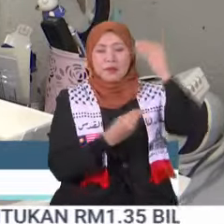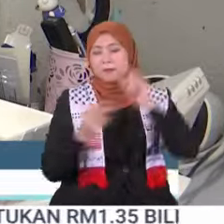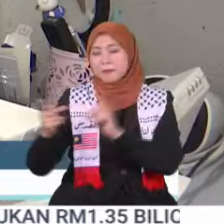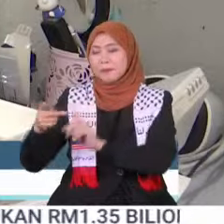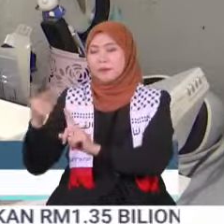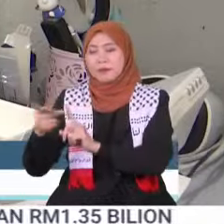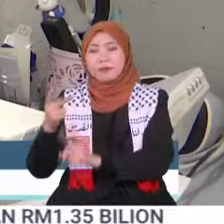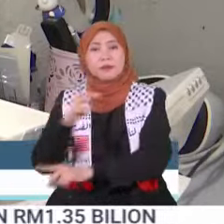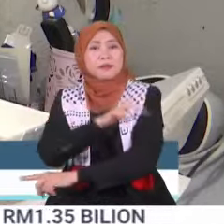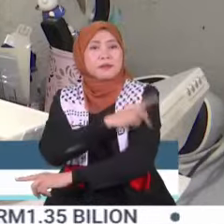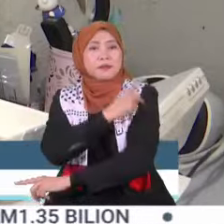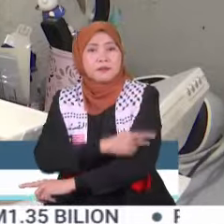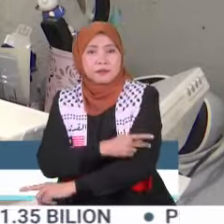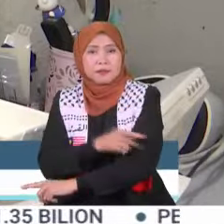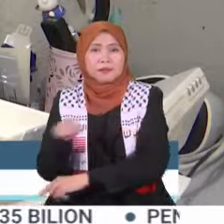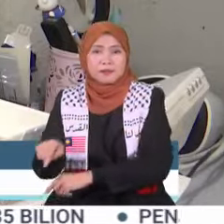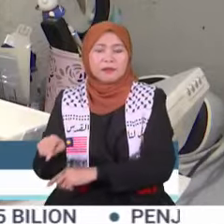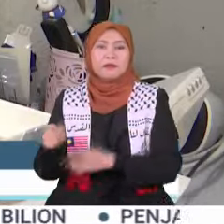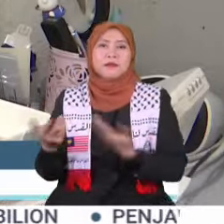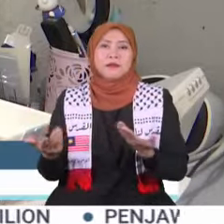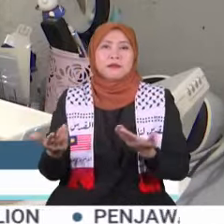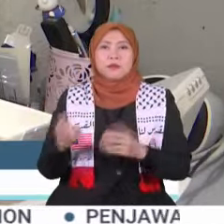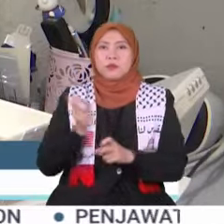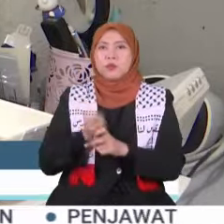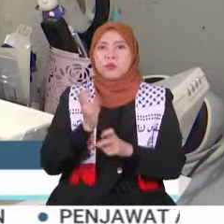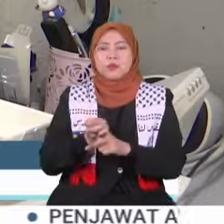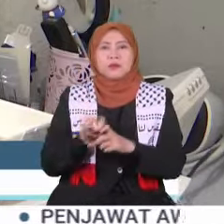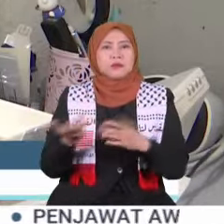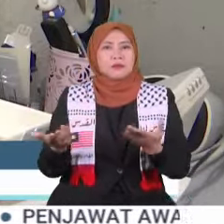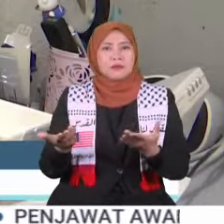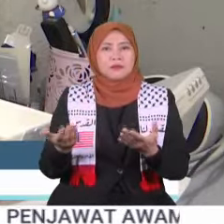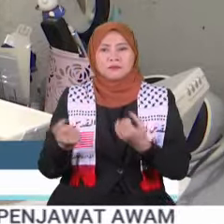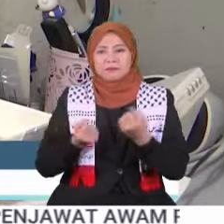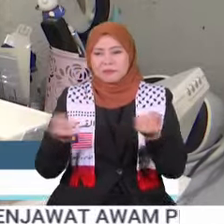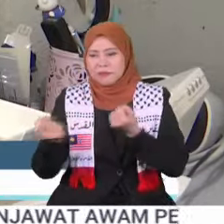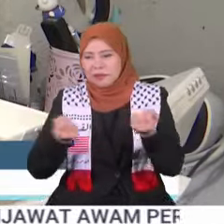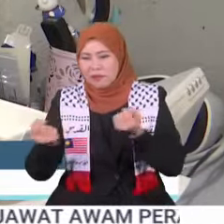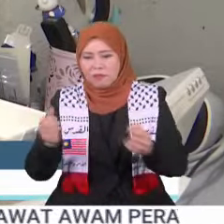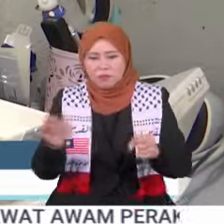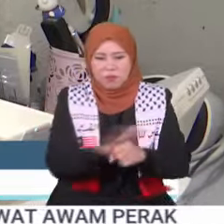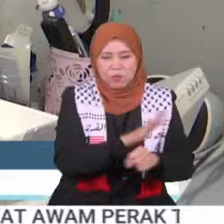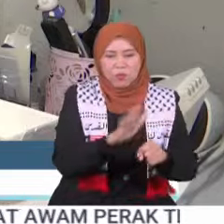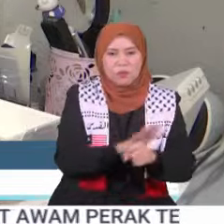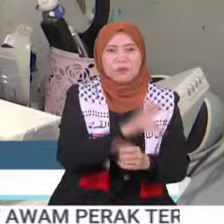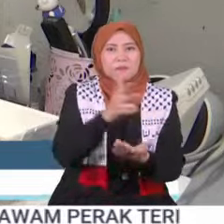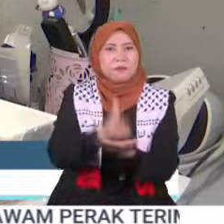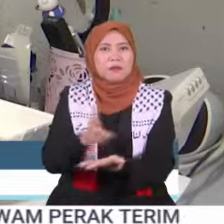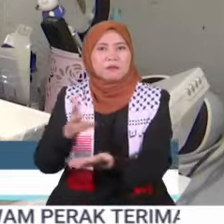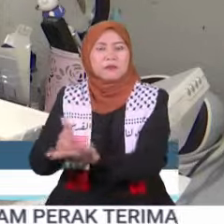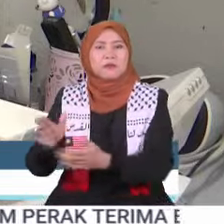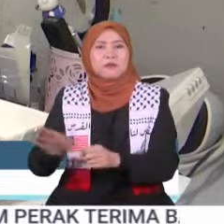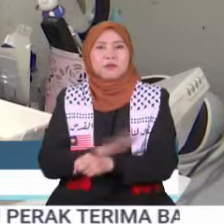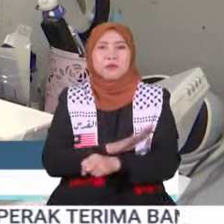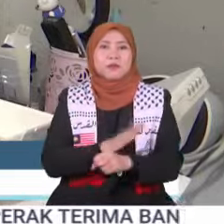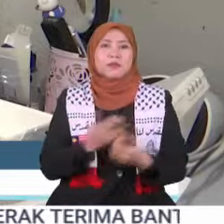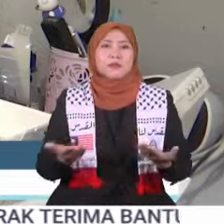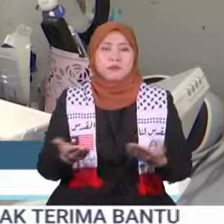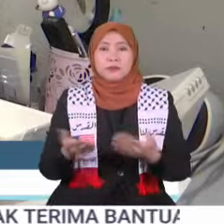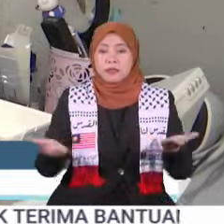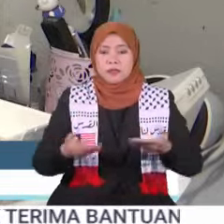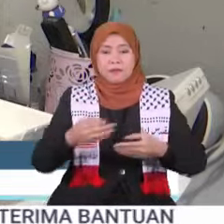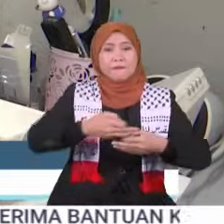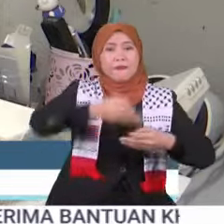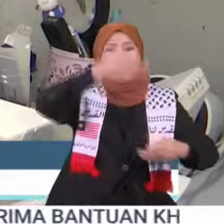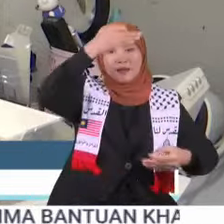sini adalah kenderaan, nak parking, susah nak cari. Jadi bila flat di sini, banyak